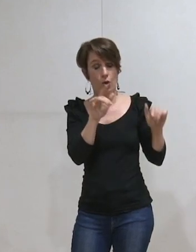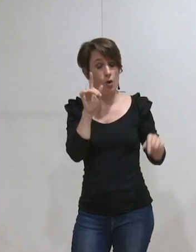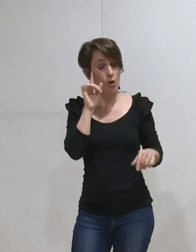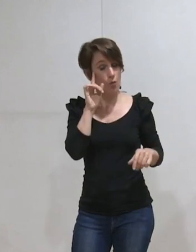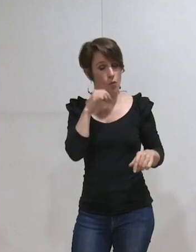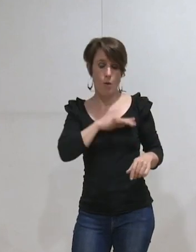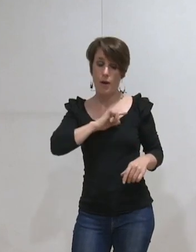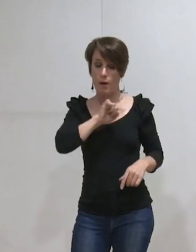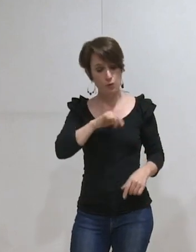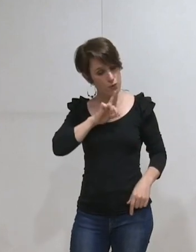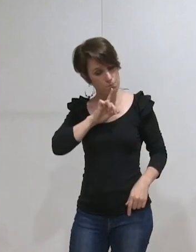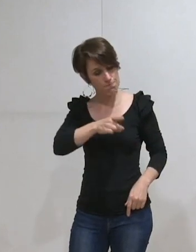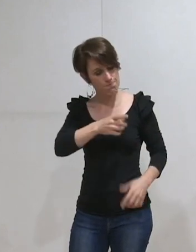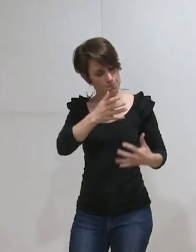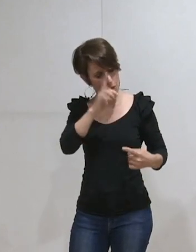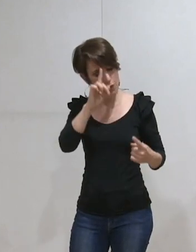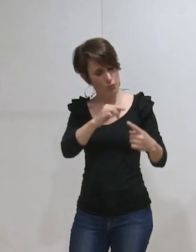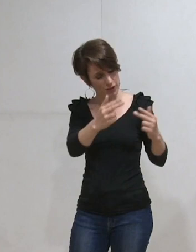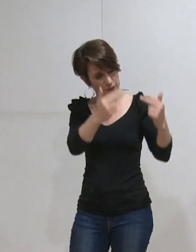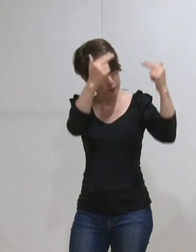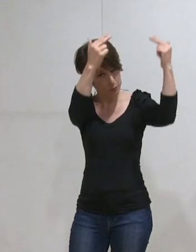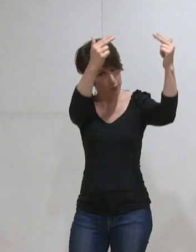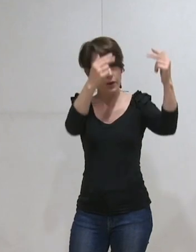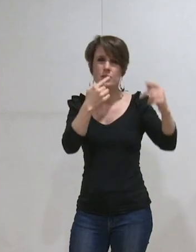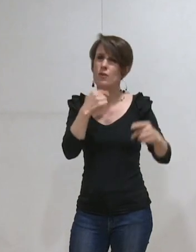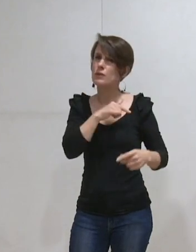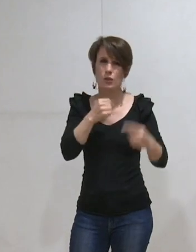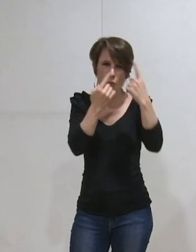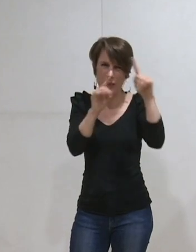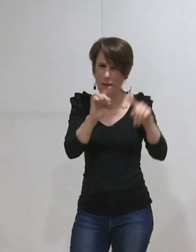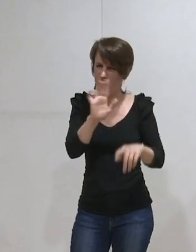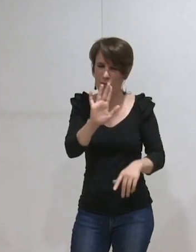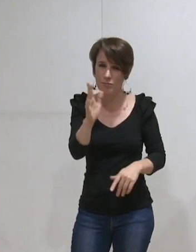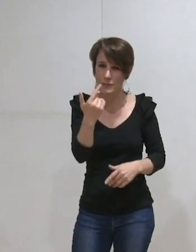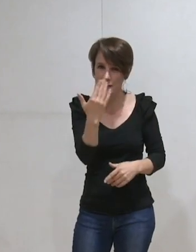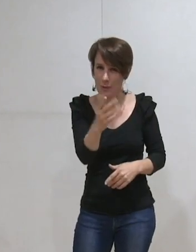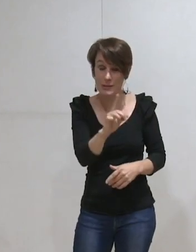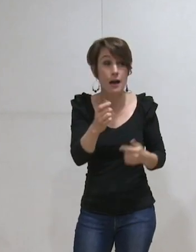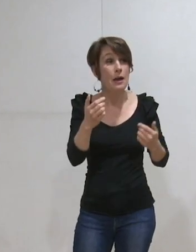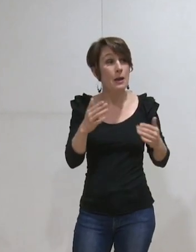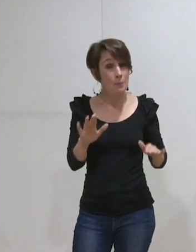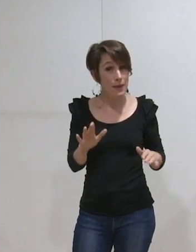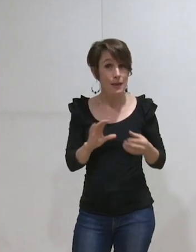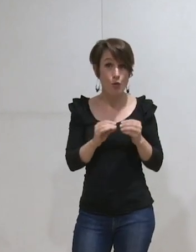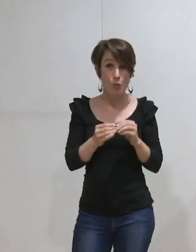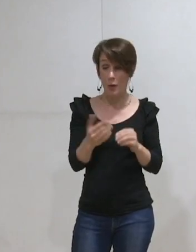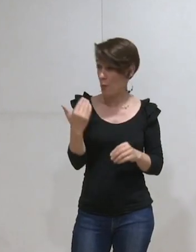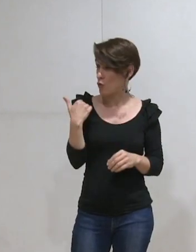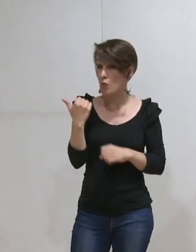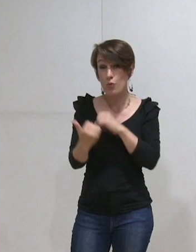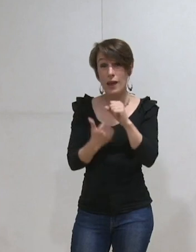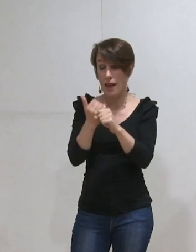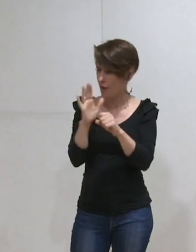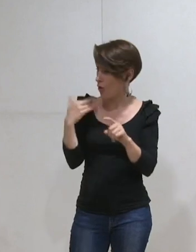abstention pour manifester un désaccord c'est parce que nous avons constaté que depuis 1 an nous n'avons pas vu d'initiative concrète